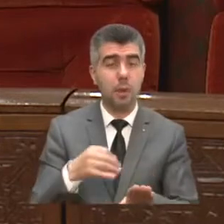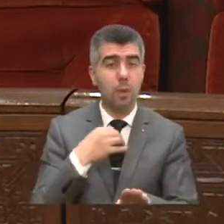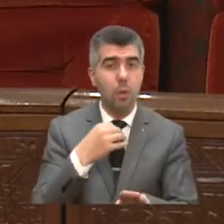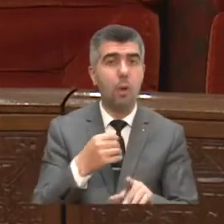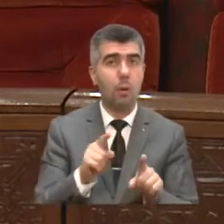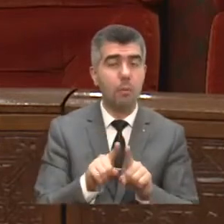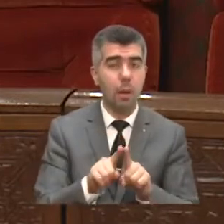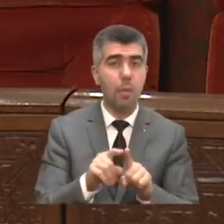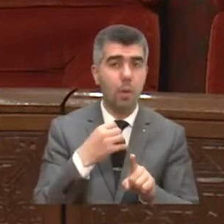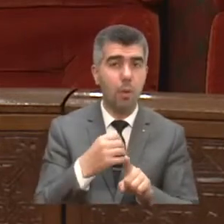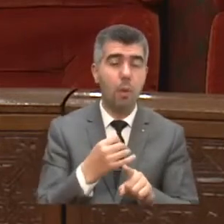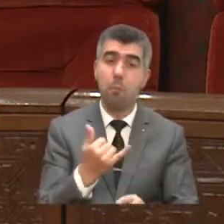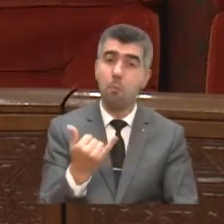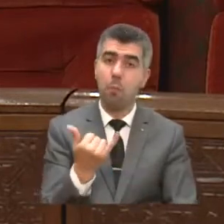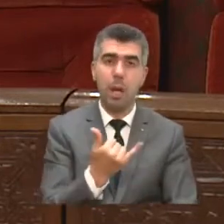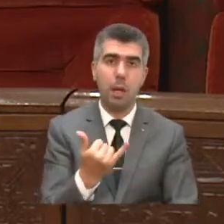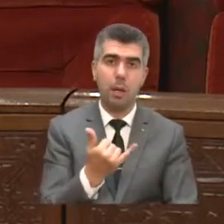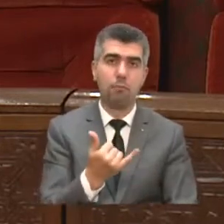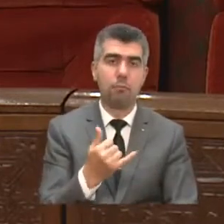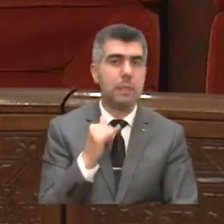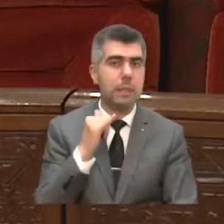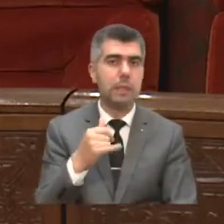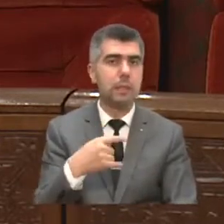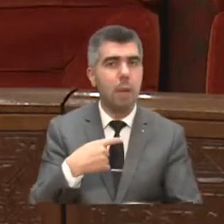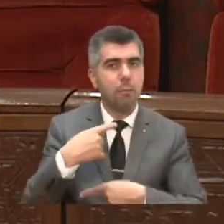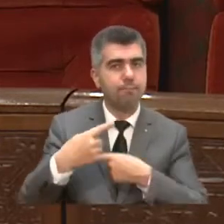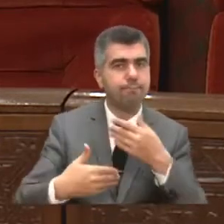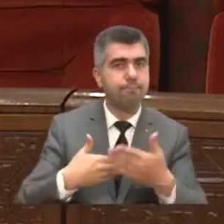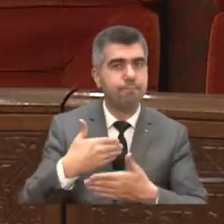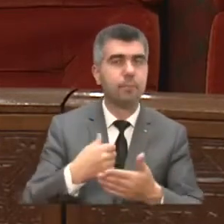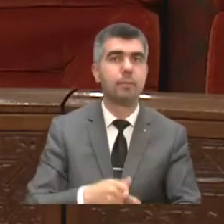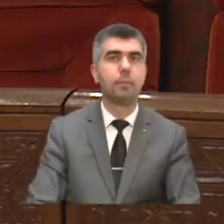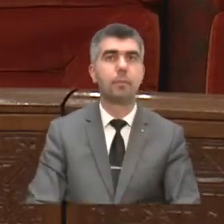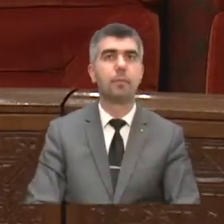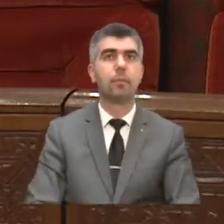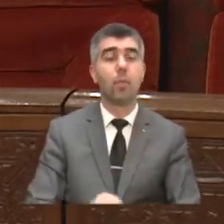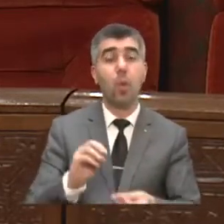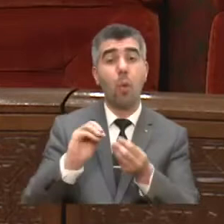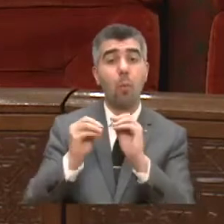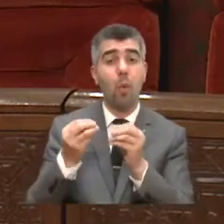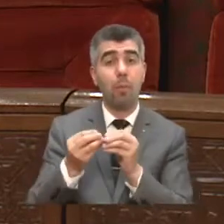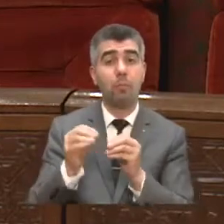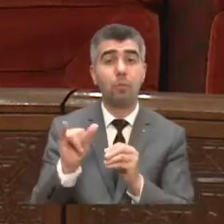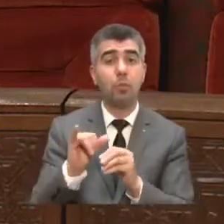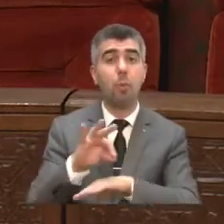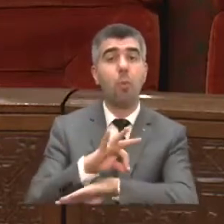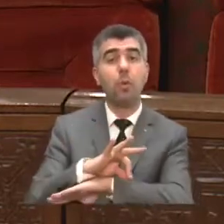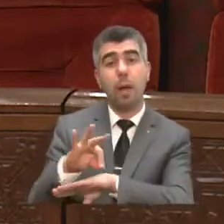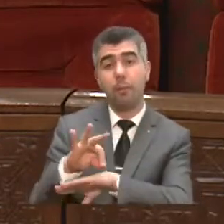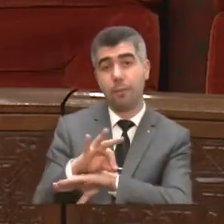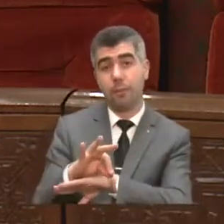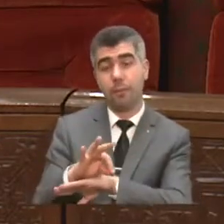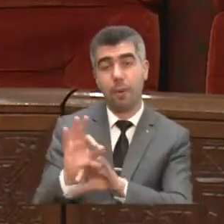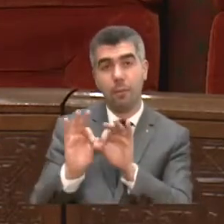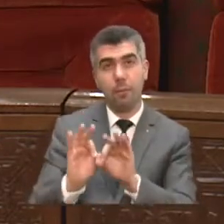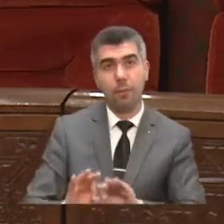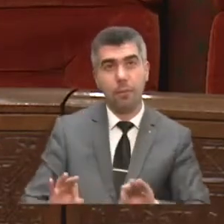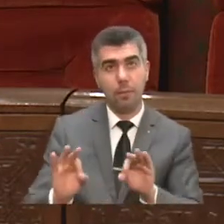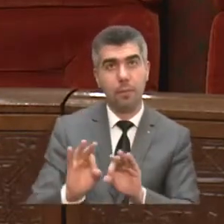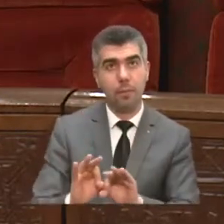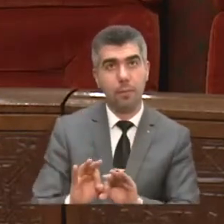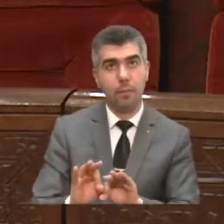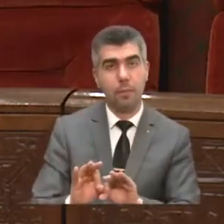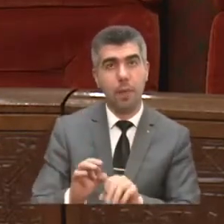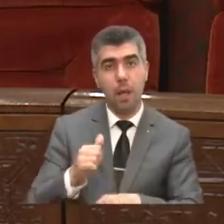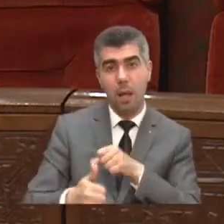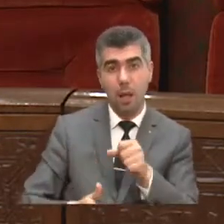عليه مرارا. وكاين المشكل اللي متعلق بالموارد البشريه. الموارد البشريه قلت لكم حنا هذا العام